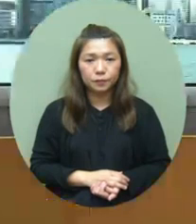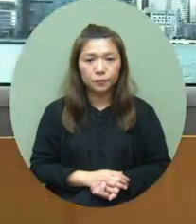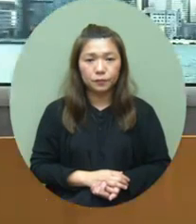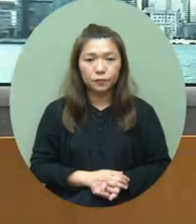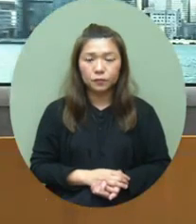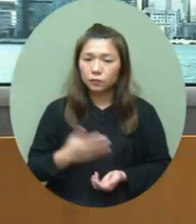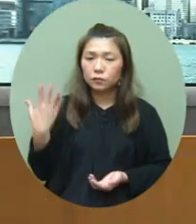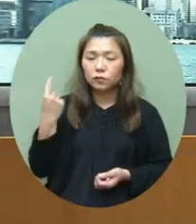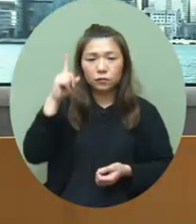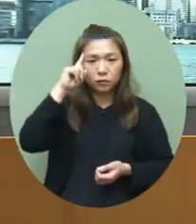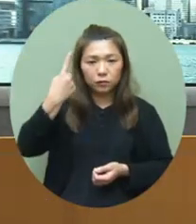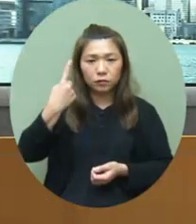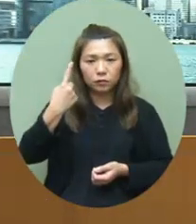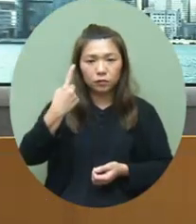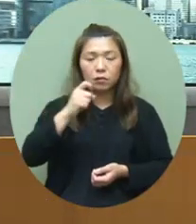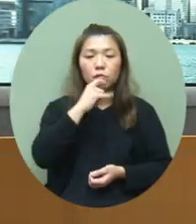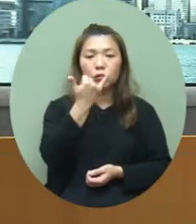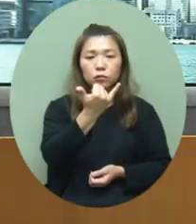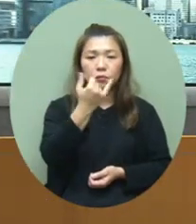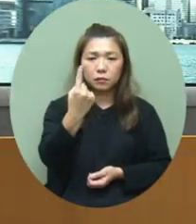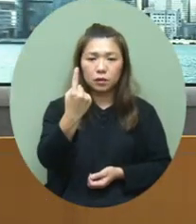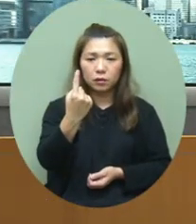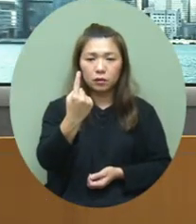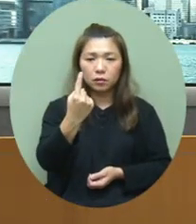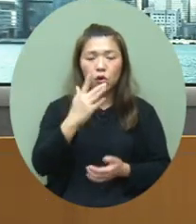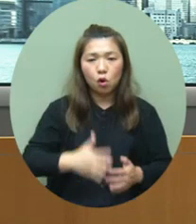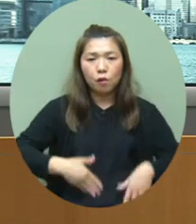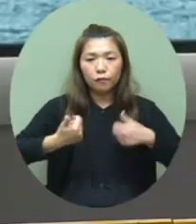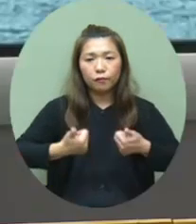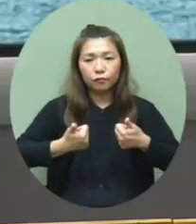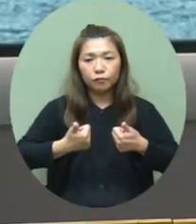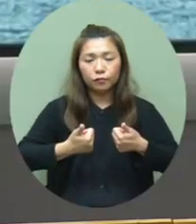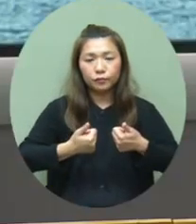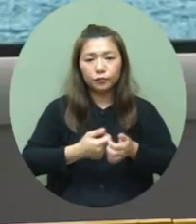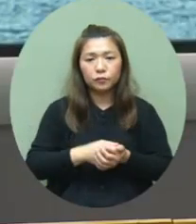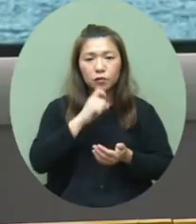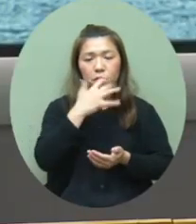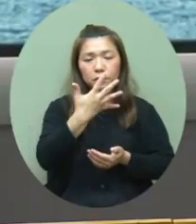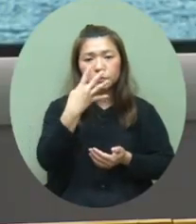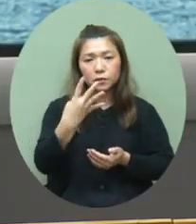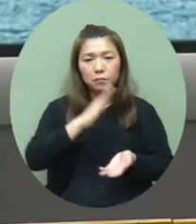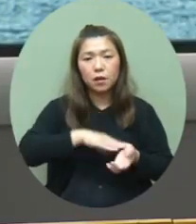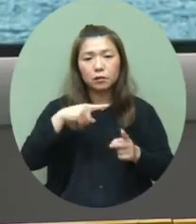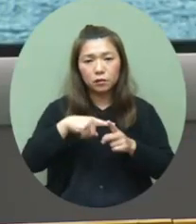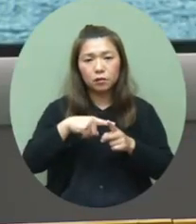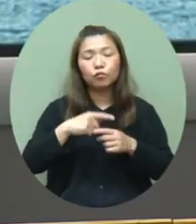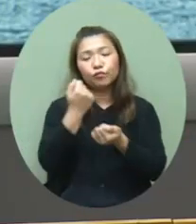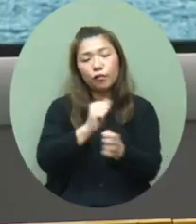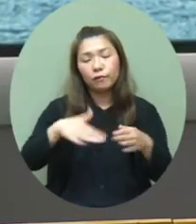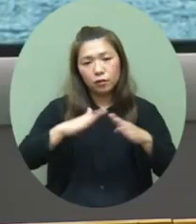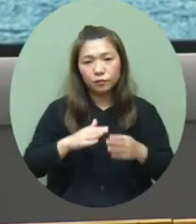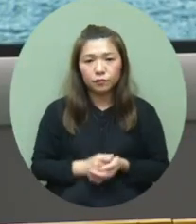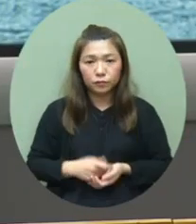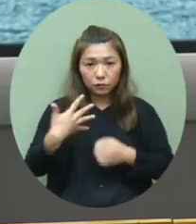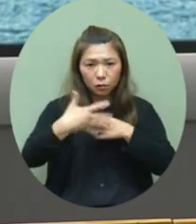在過去一天有61名的病人康復，其中有54名的病人就出